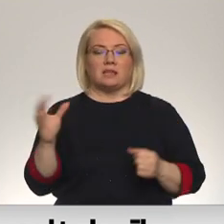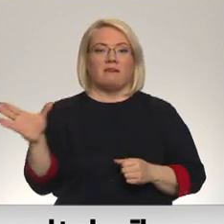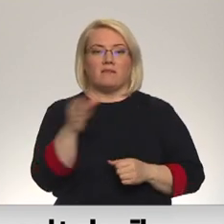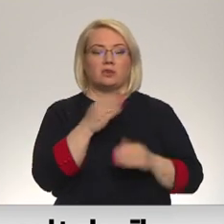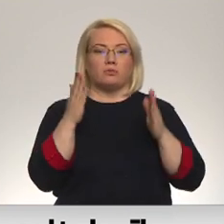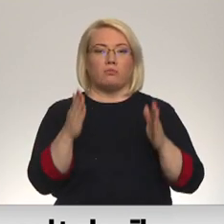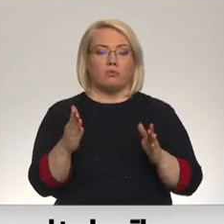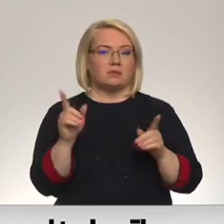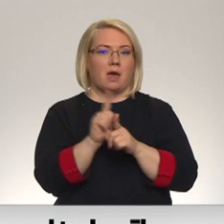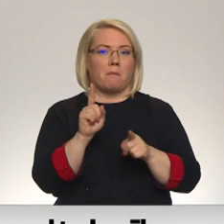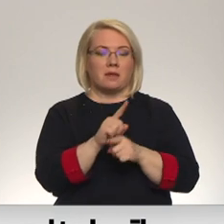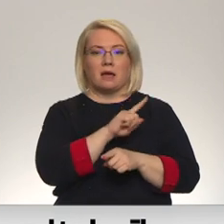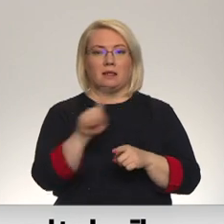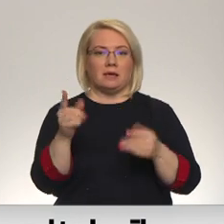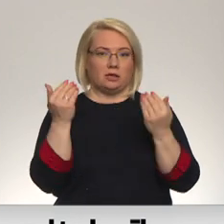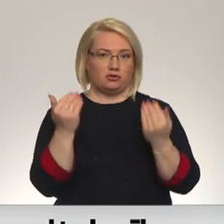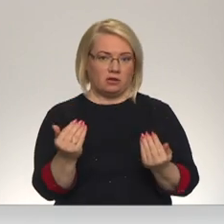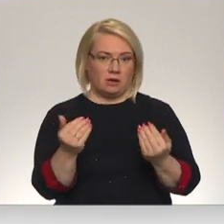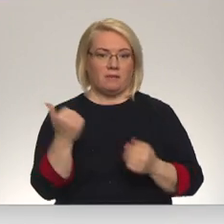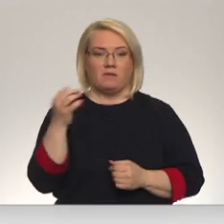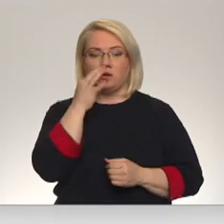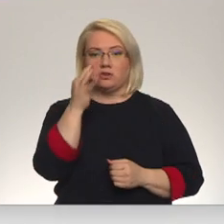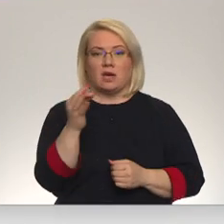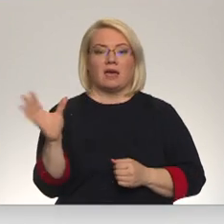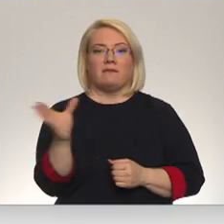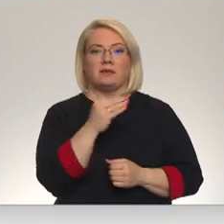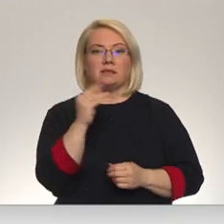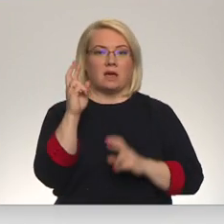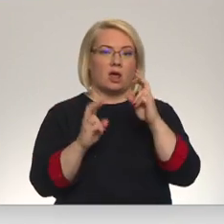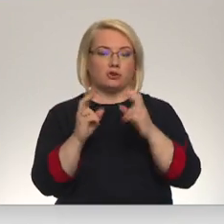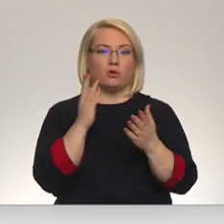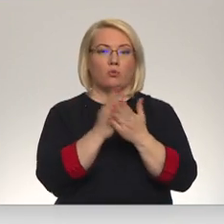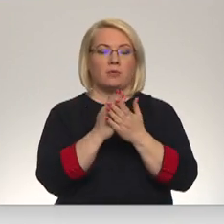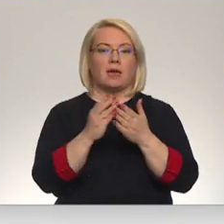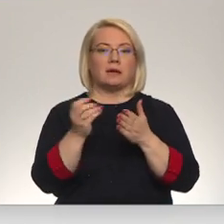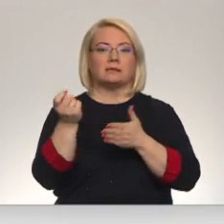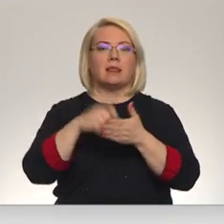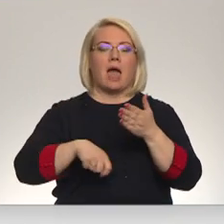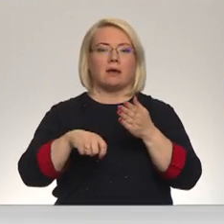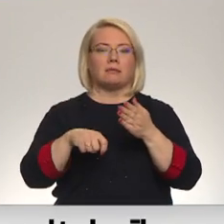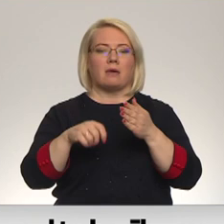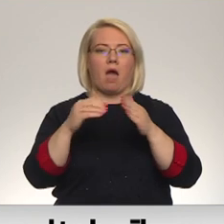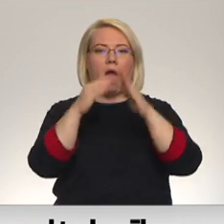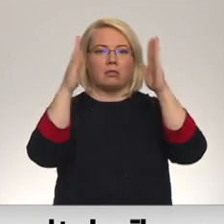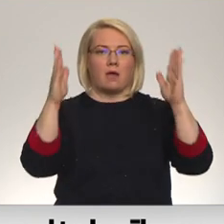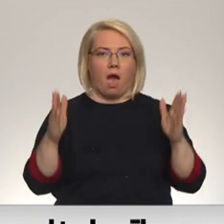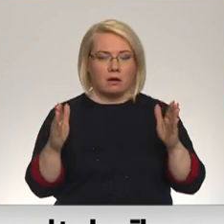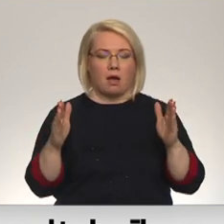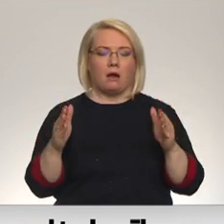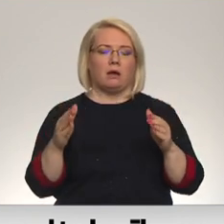tā kā līdz šim? Visa ražošana notiek slēgtā angārā. Nu, 95%